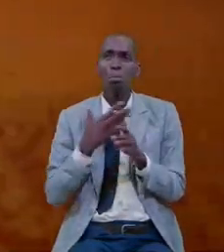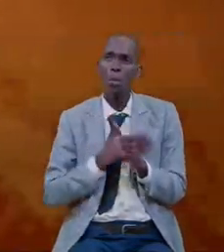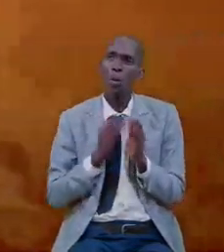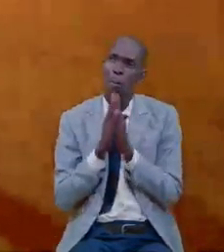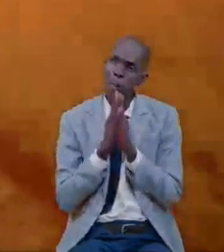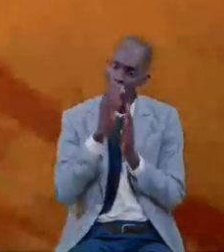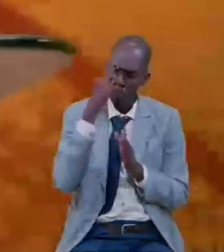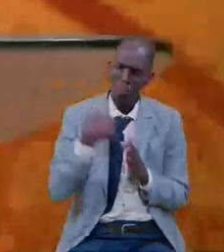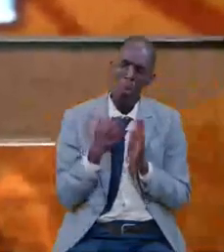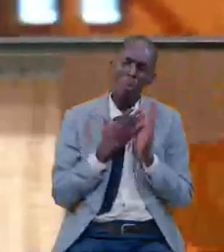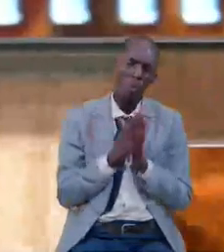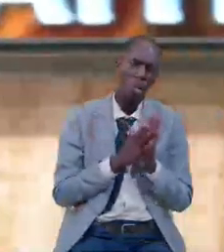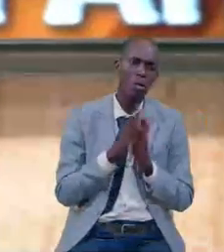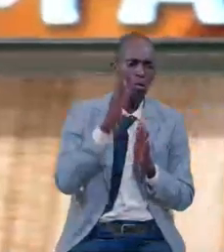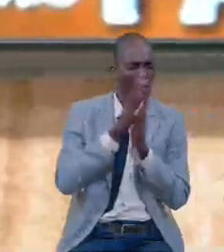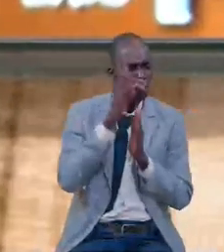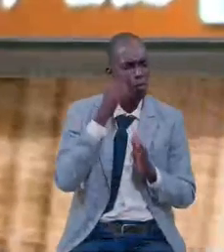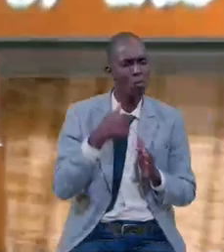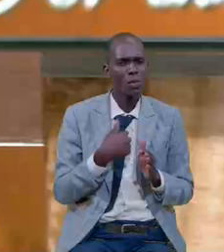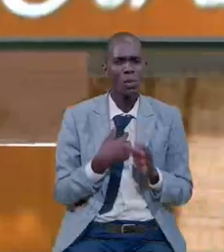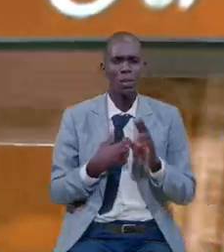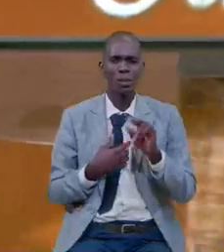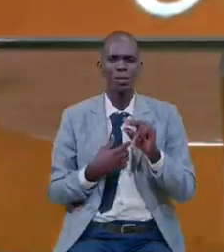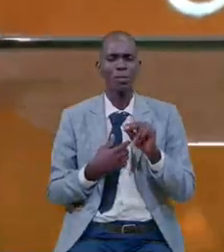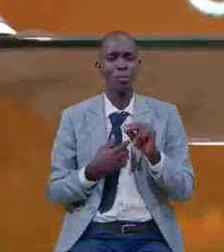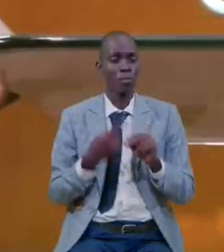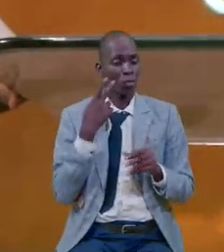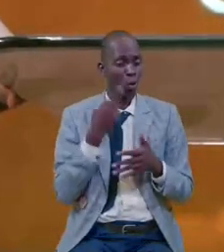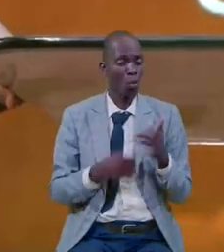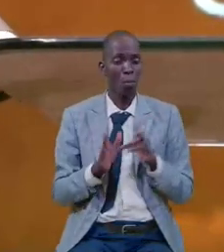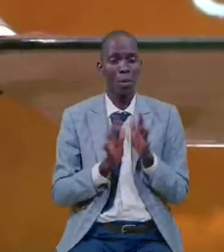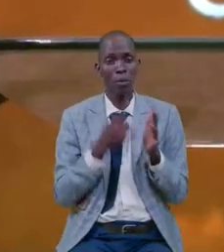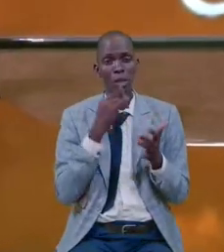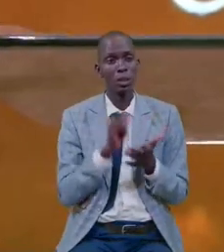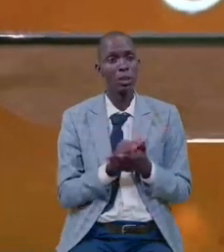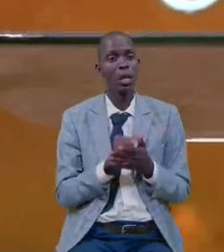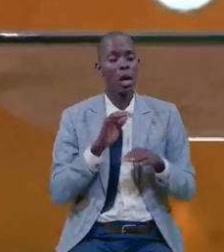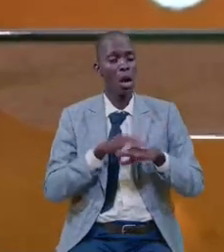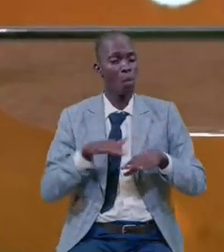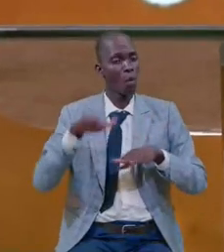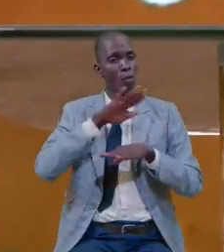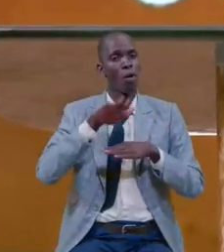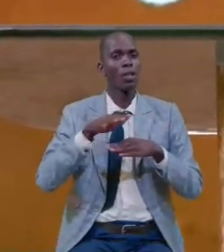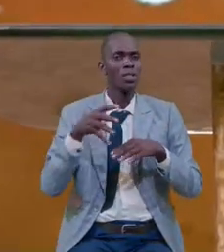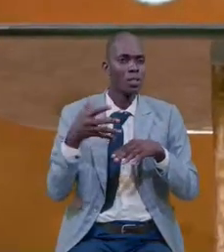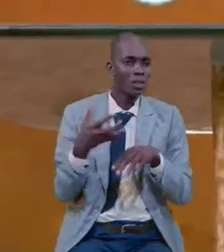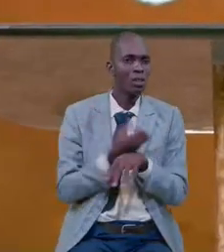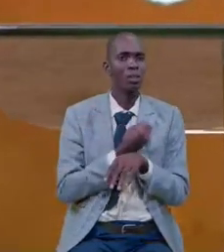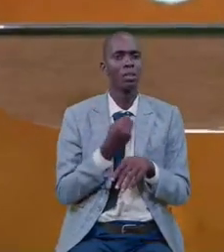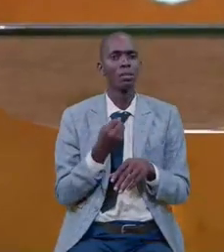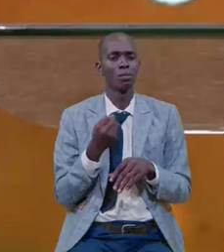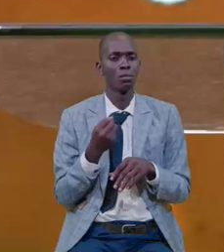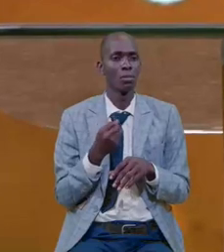l'assemblée superficielle? Priez pour moi. Ah, écoutez ceci. Voyez ceci. Prenez